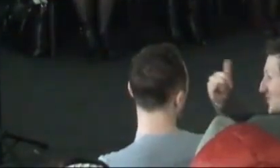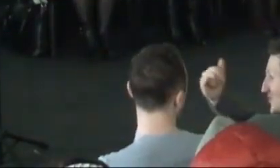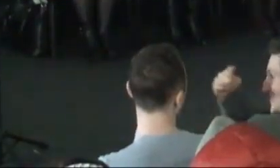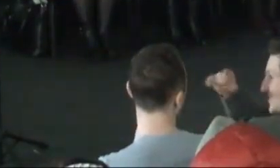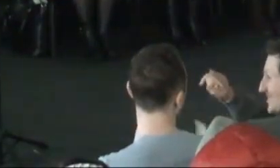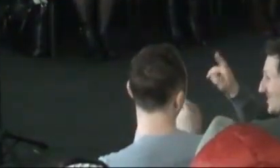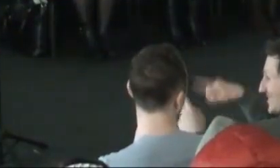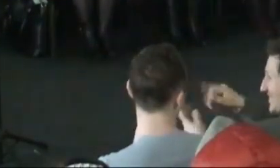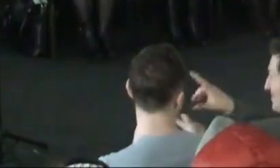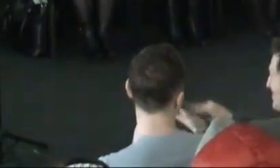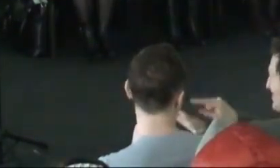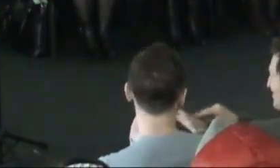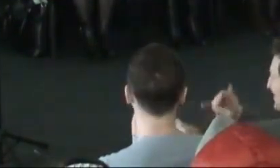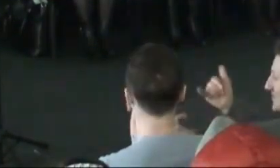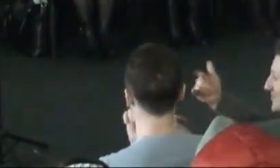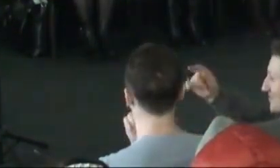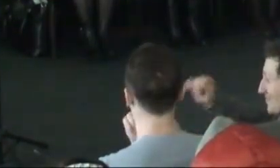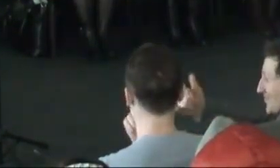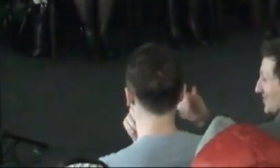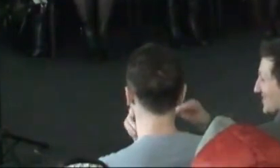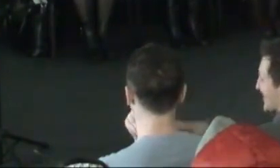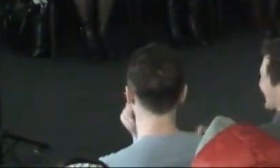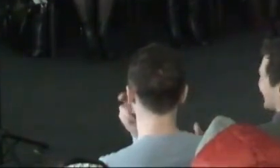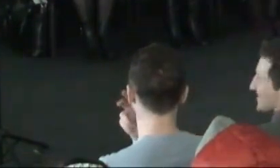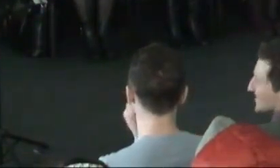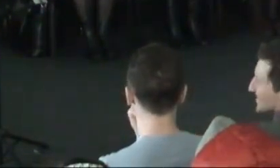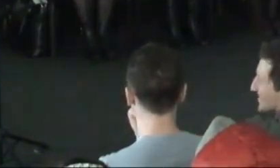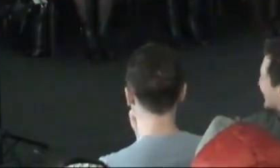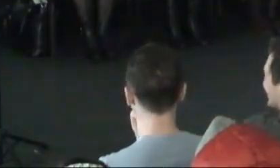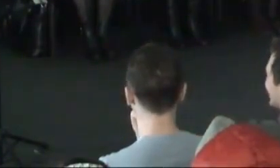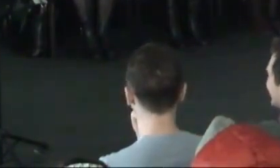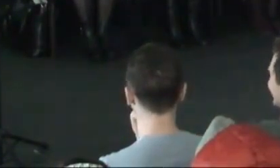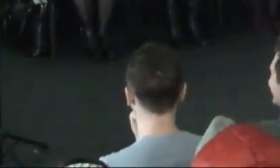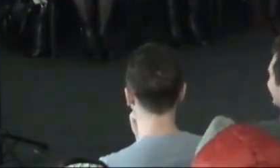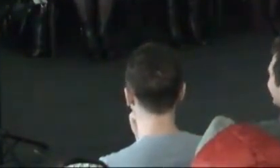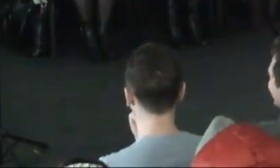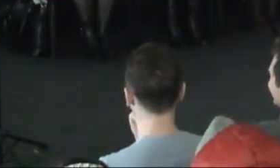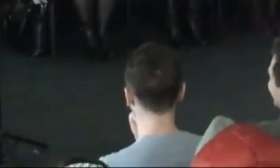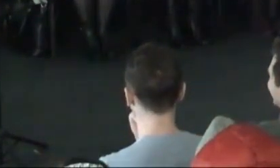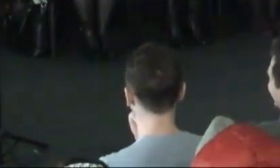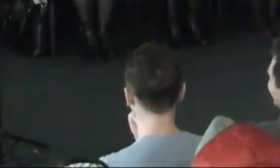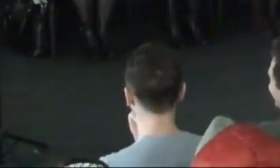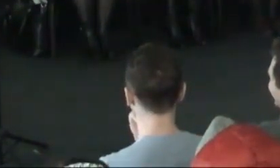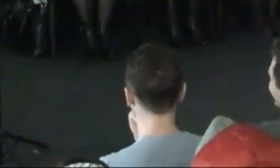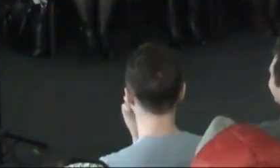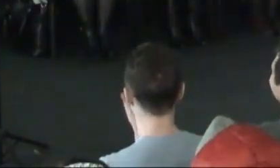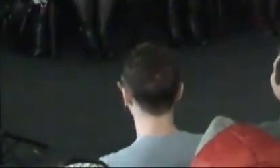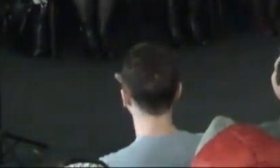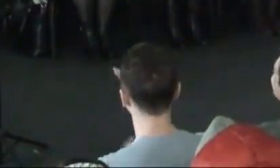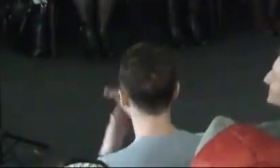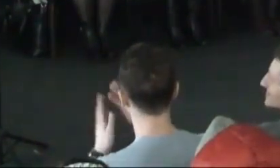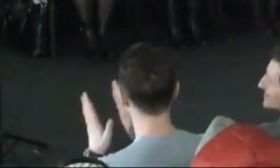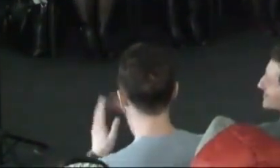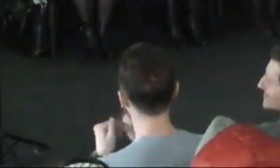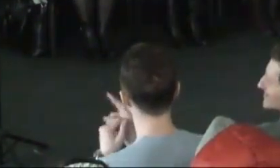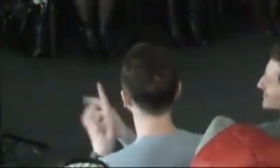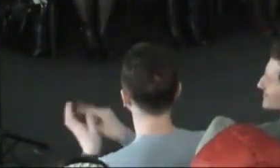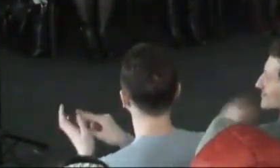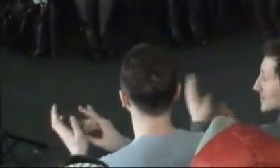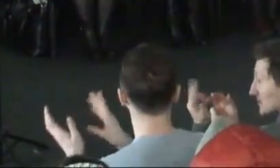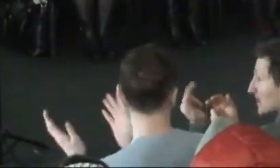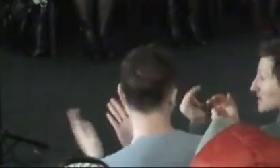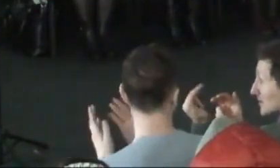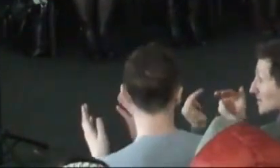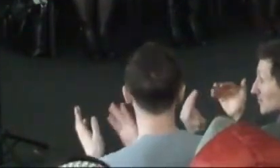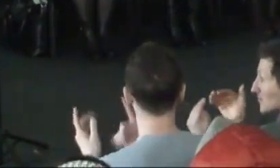не могут быть ему хорошей поддержкой, они переживают вместе с ним. Такое состояние не является хорошим фоном для лечения.